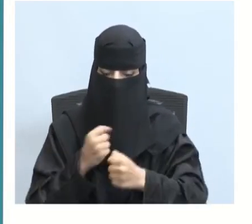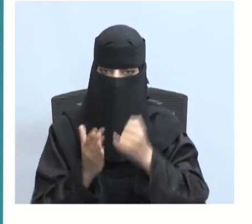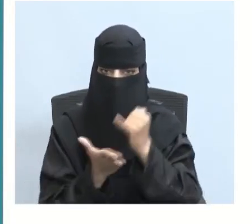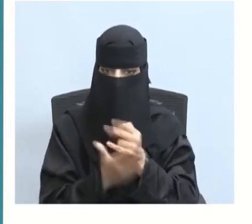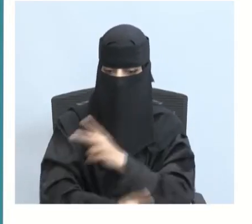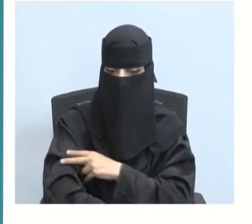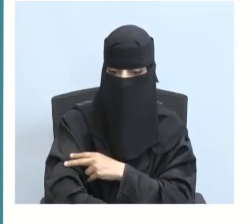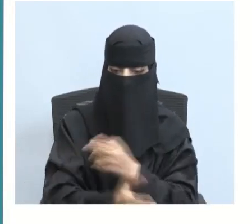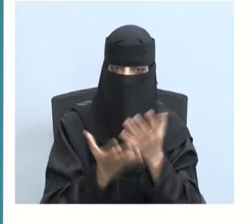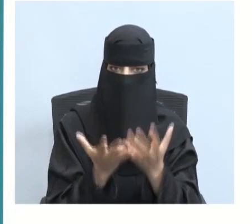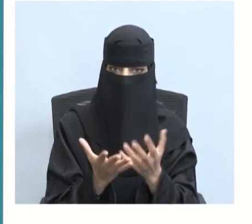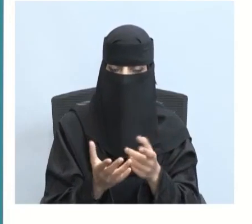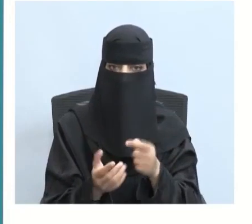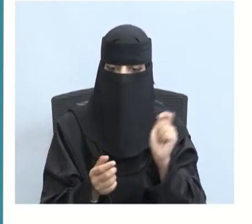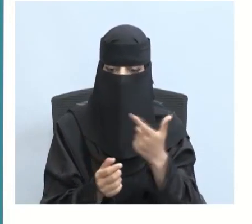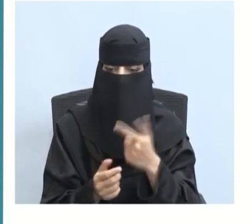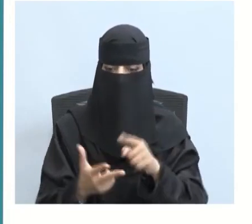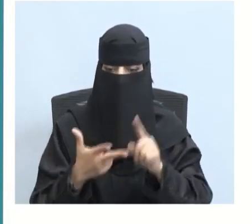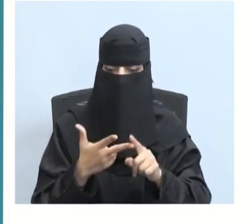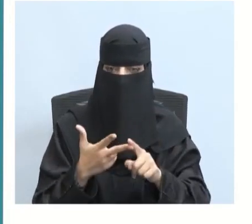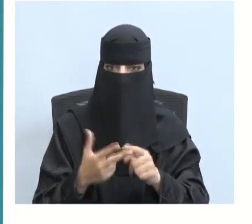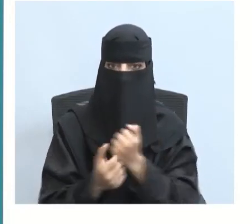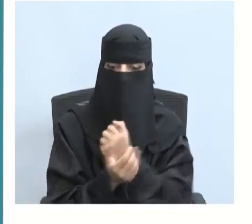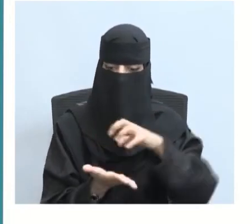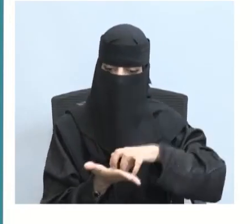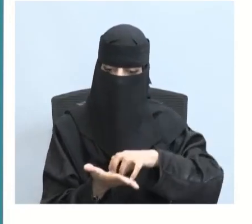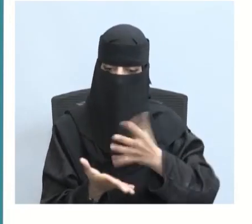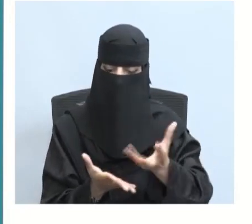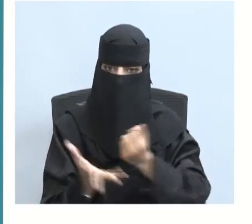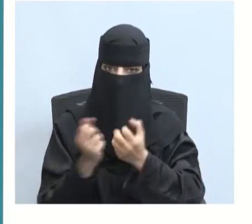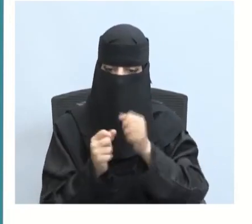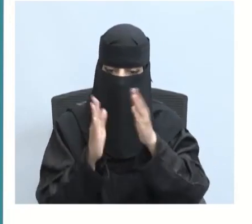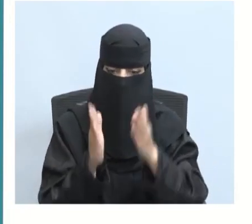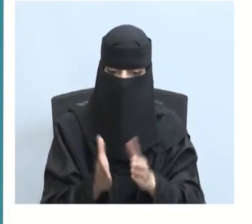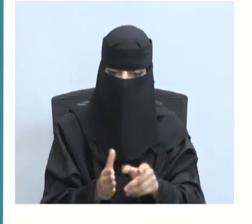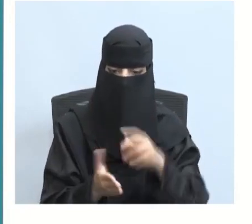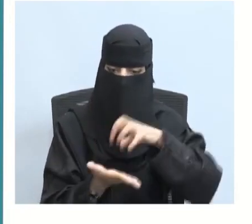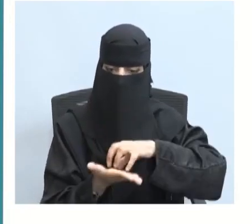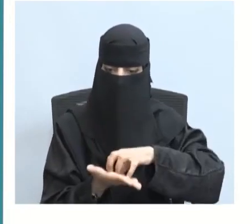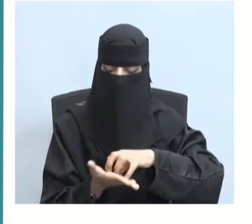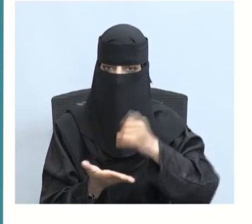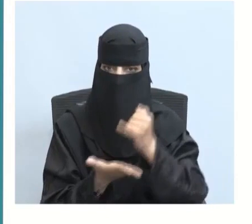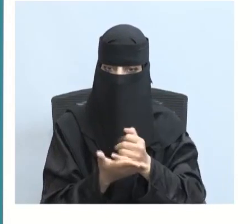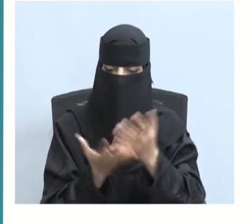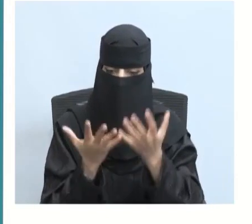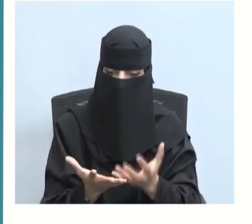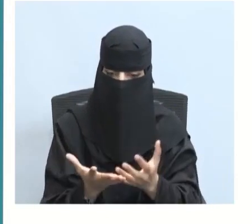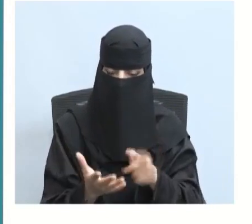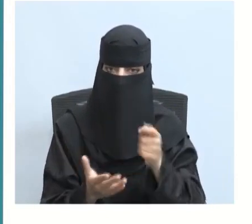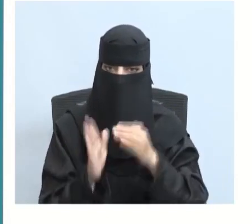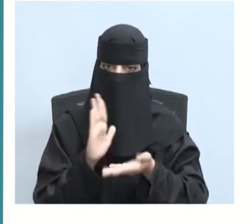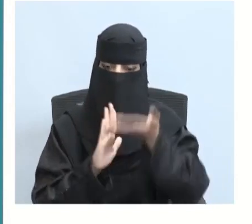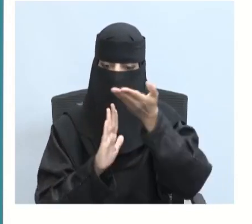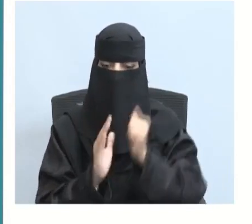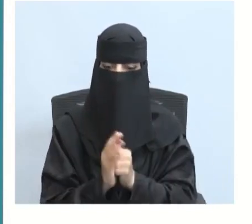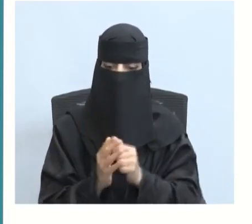على الكتله والسرعه في هذا الجسم طاقه الوضع طاقه يكتسبها الجسم بسبب موضعه وتعتمد على كتلته